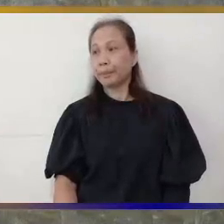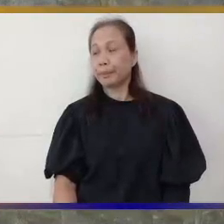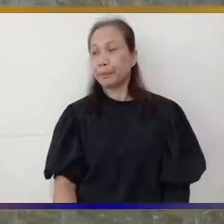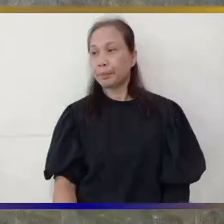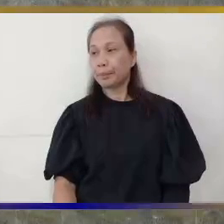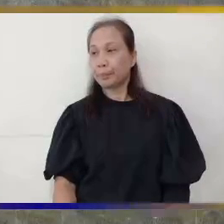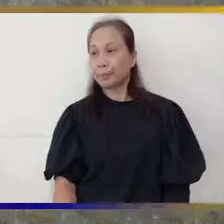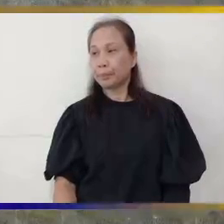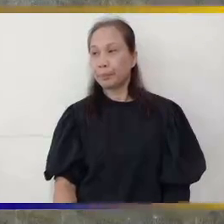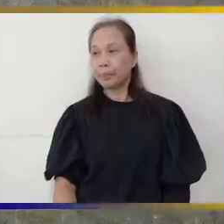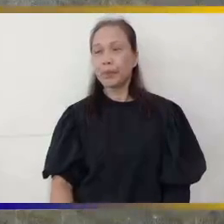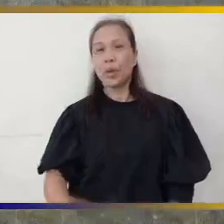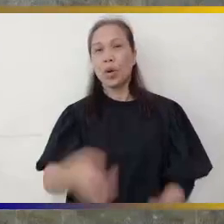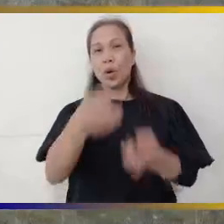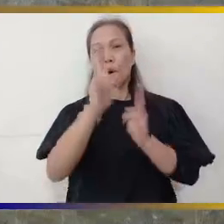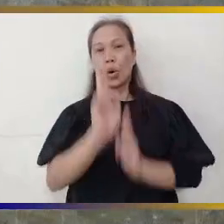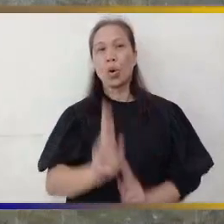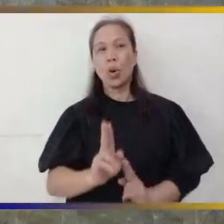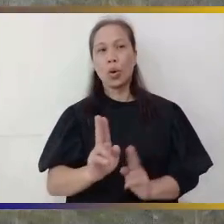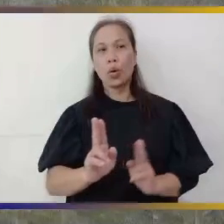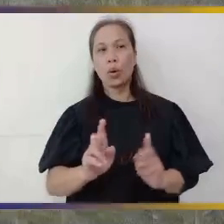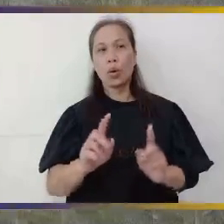only HON